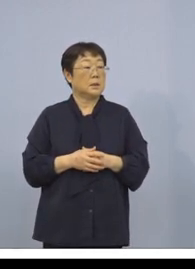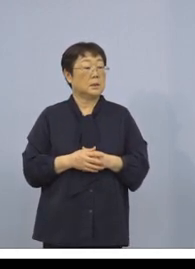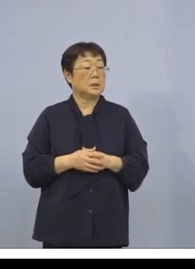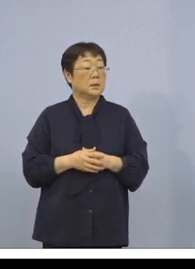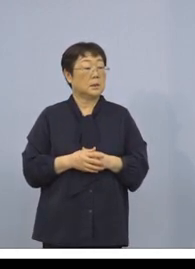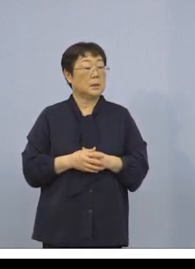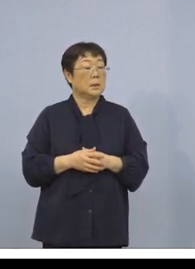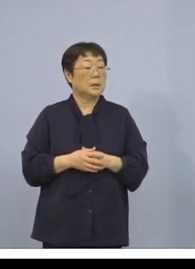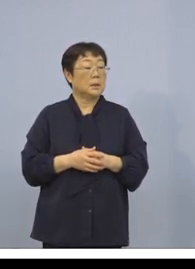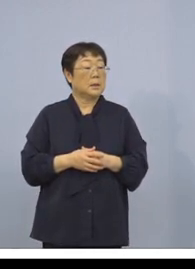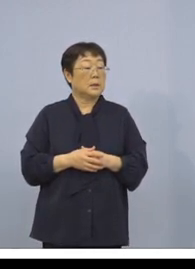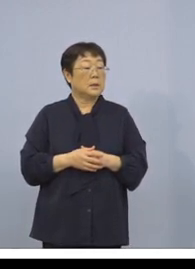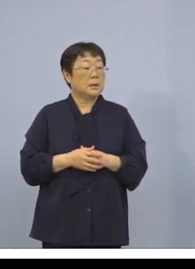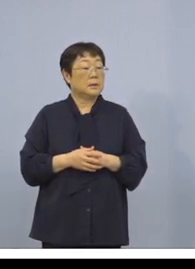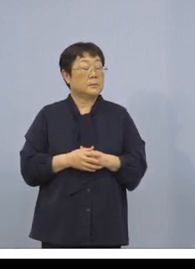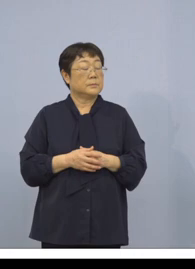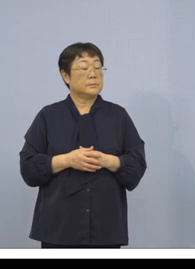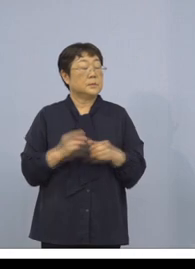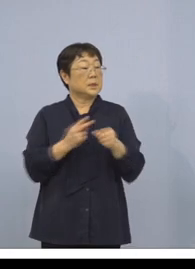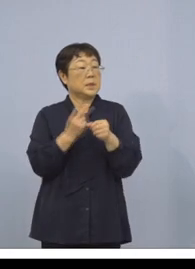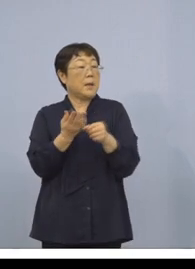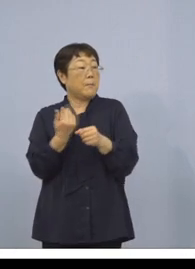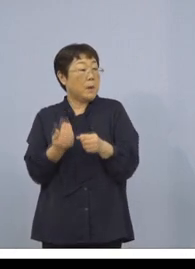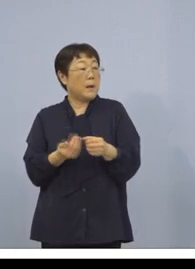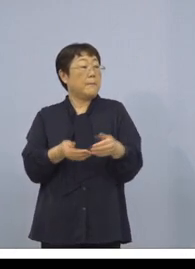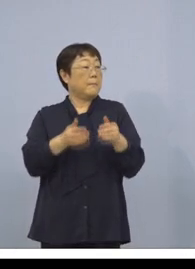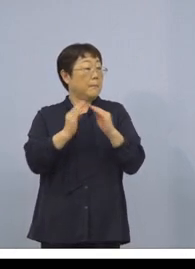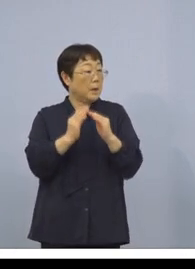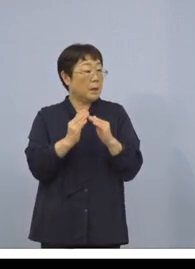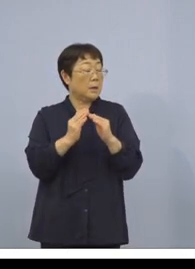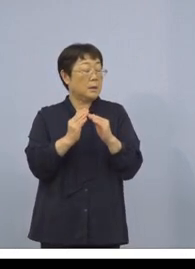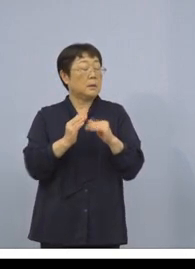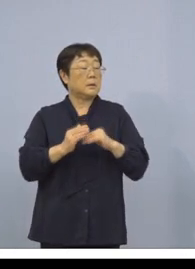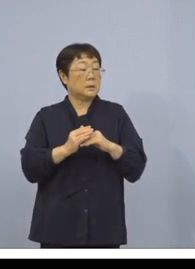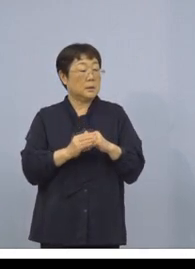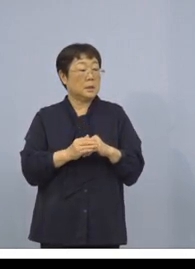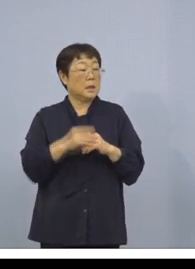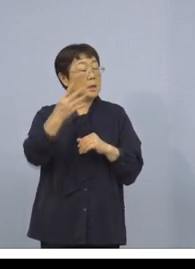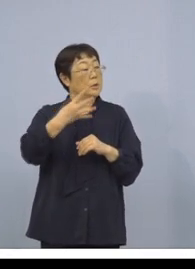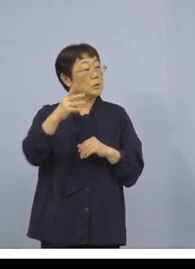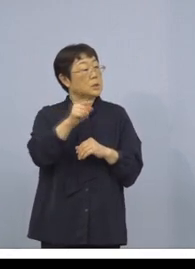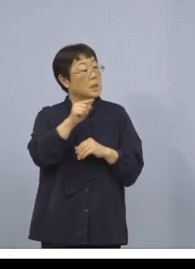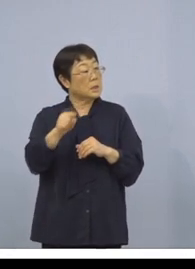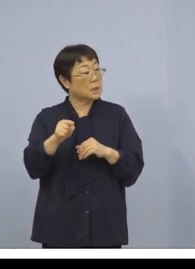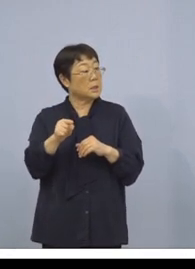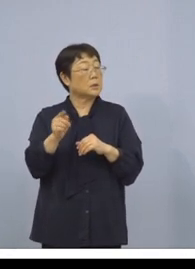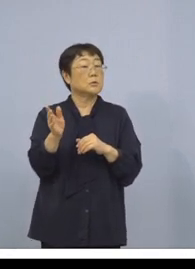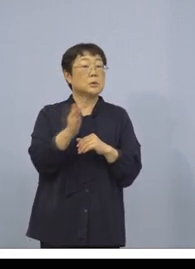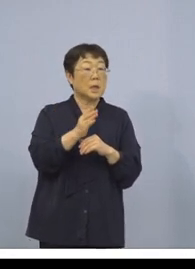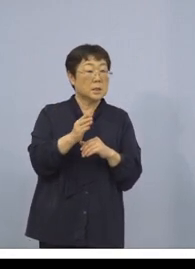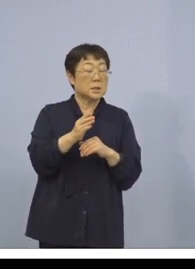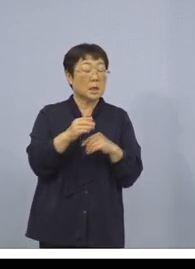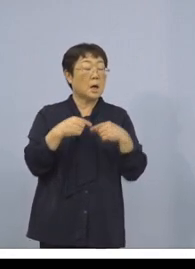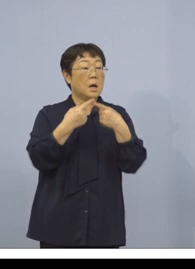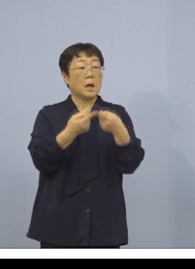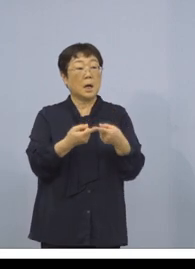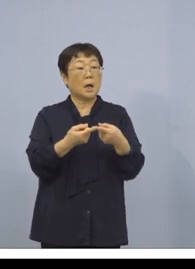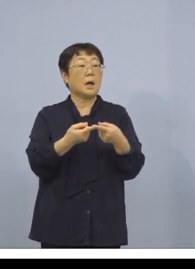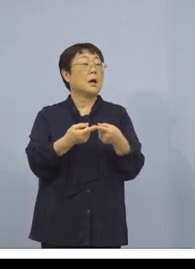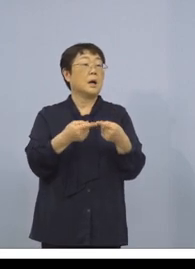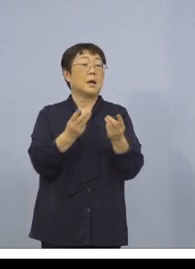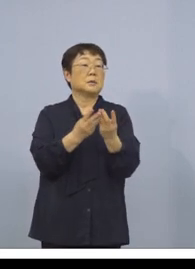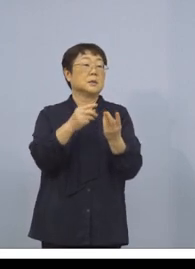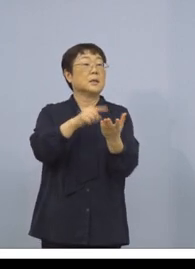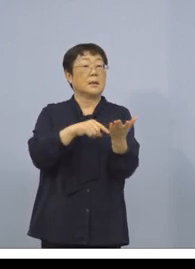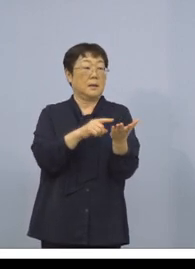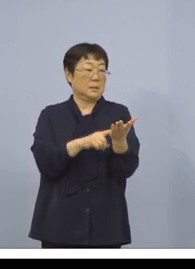なんかもですね、ちょっと2年前にできていたようですが、ただ4000人ぐらいしかまだ加入してないということでございますので